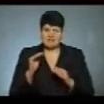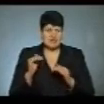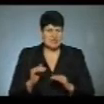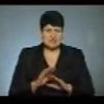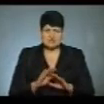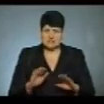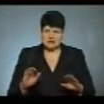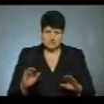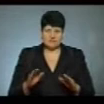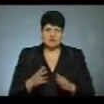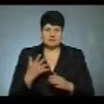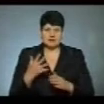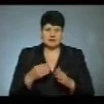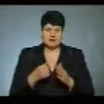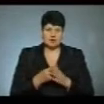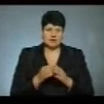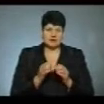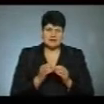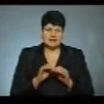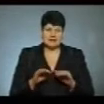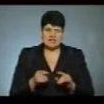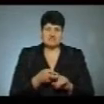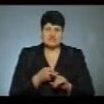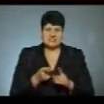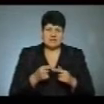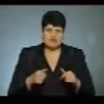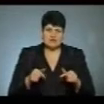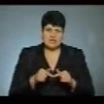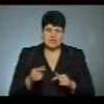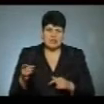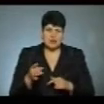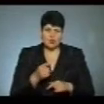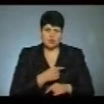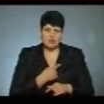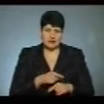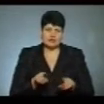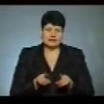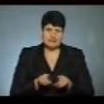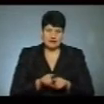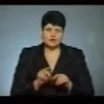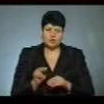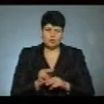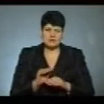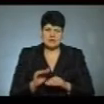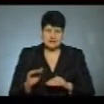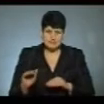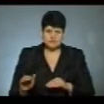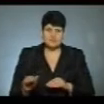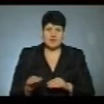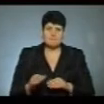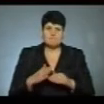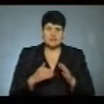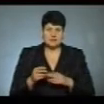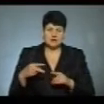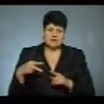і від 5 до 10 дітей, що поступає в інфекційне відділення районної лікарні, де також лікуються діти. Практично навантаження на